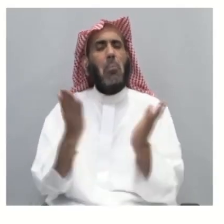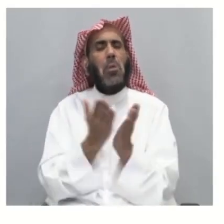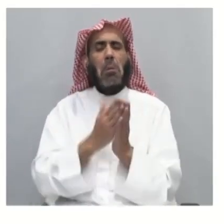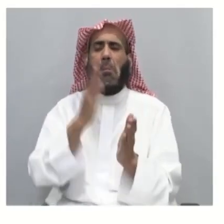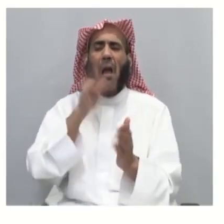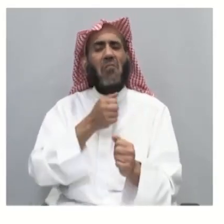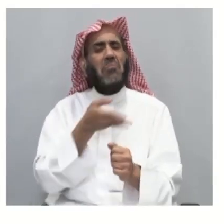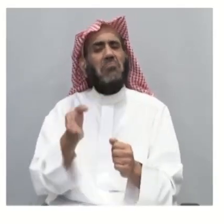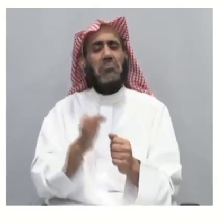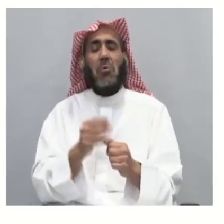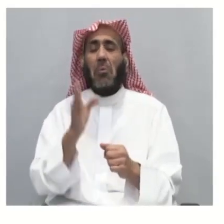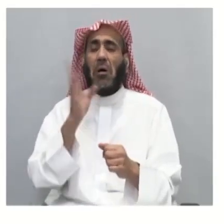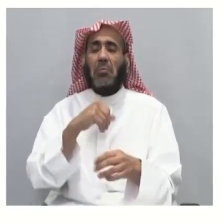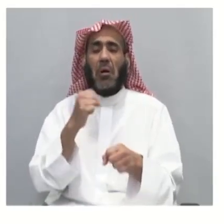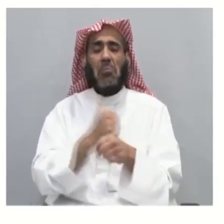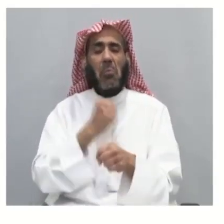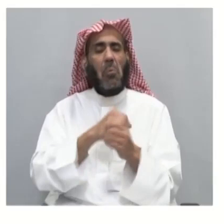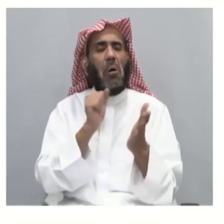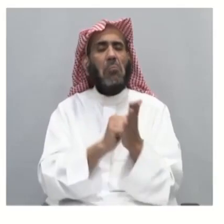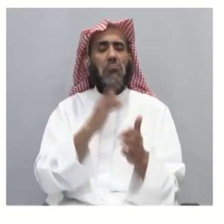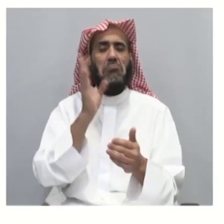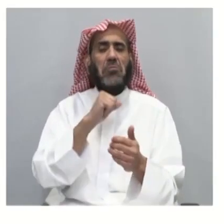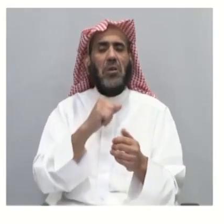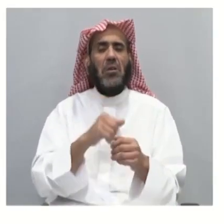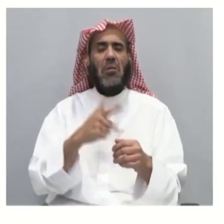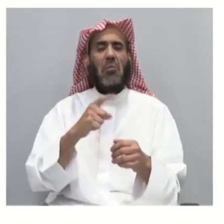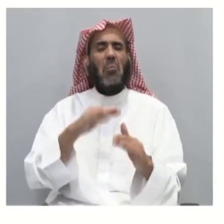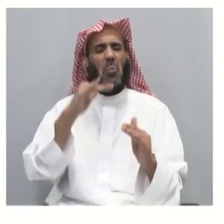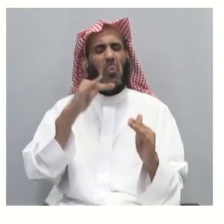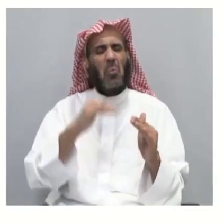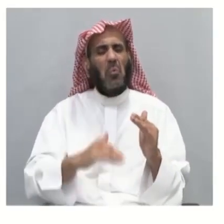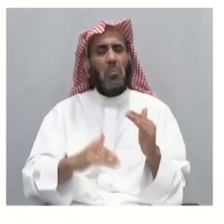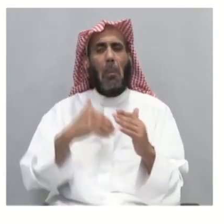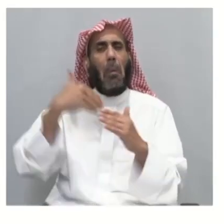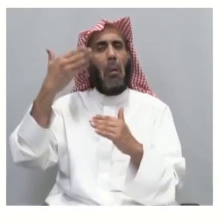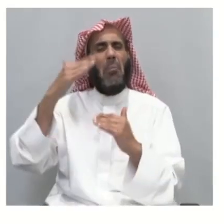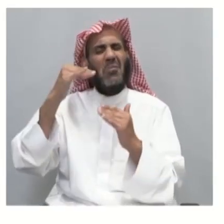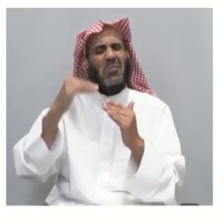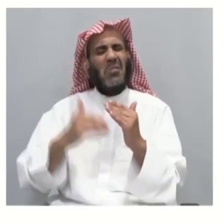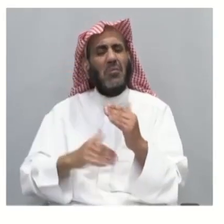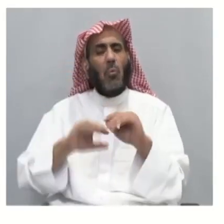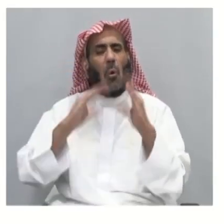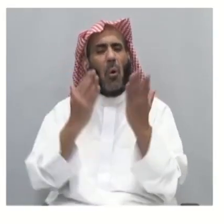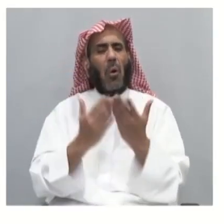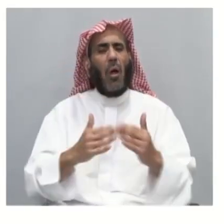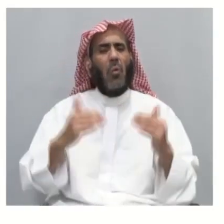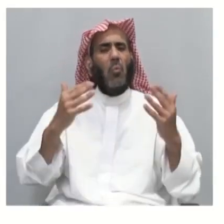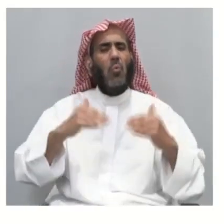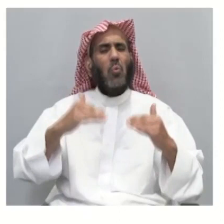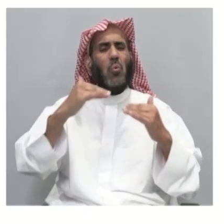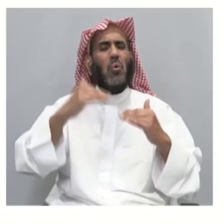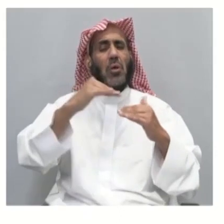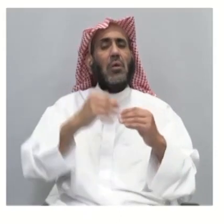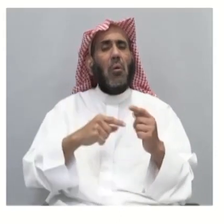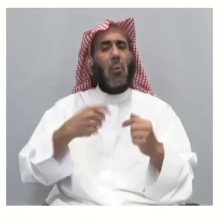المدرسه وعدم القيام بواجباته وتدني مستوى الطموح لديه كل هذه التراكمات دفع